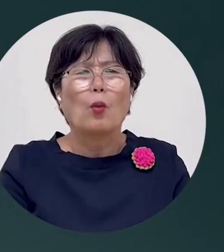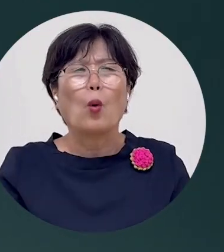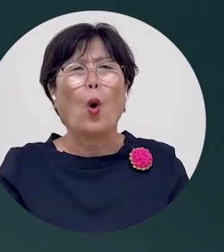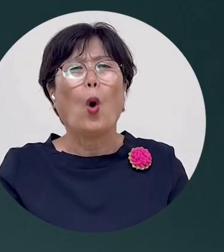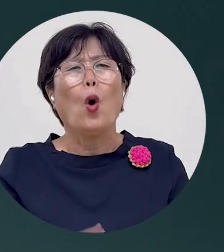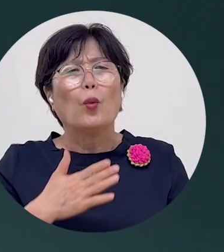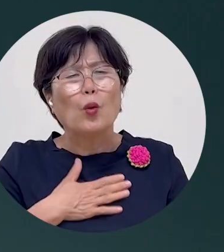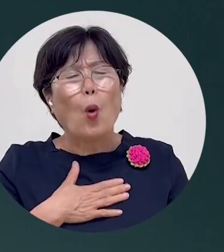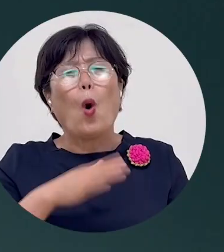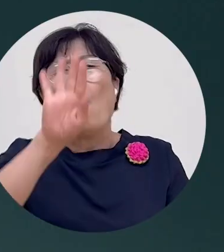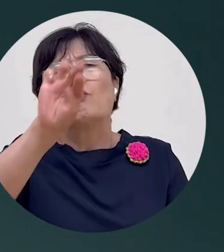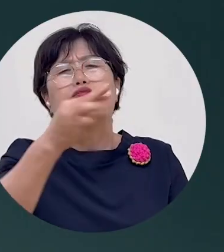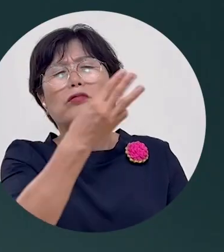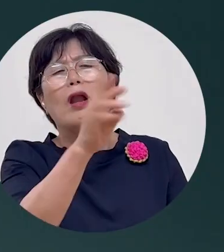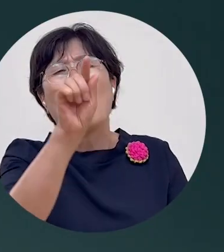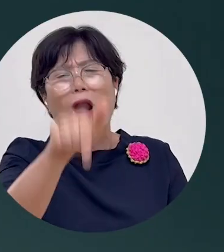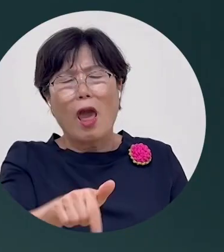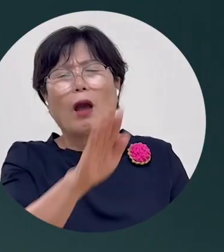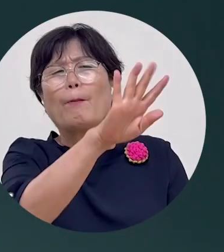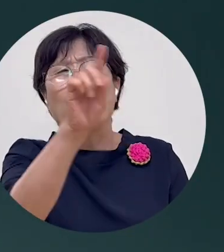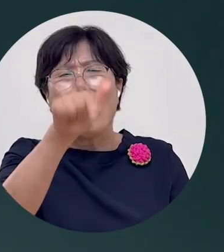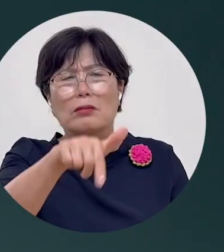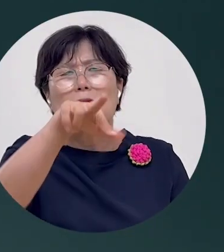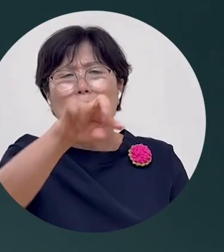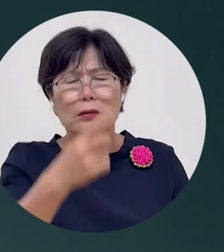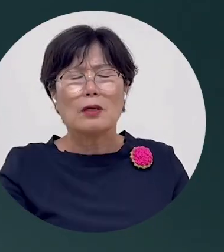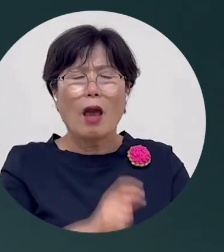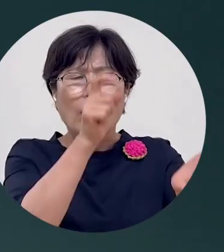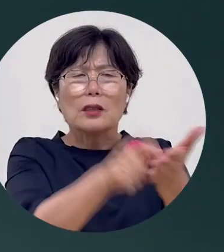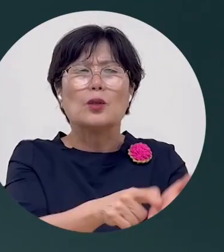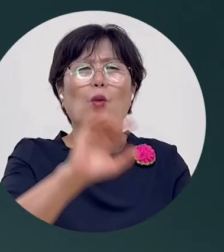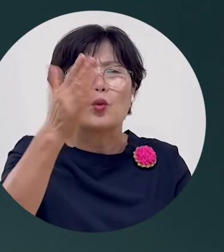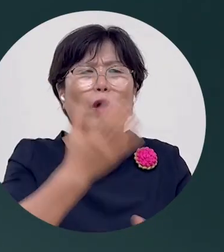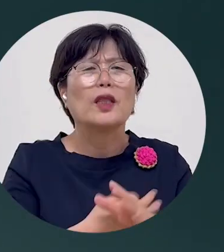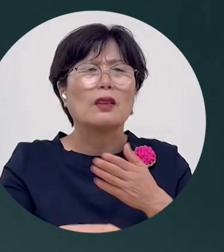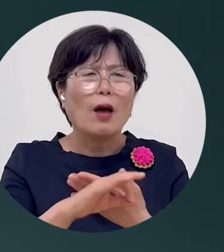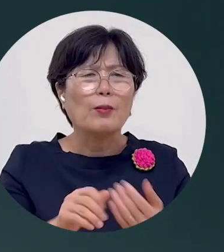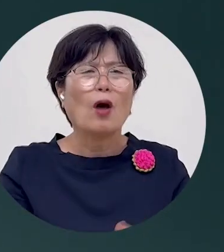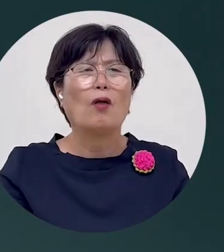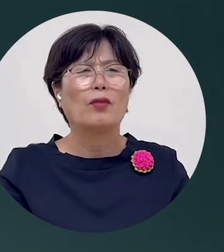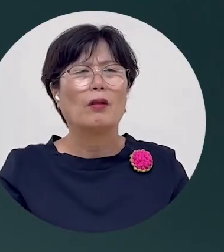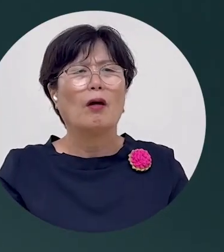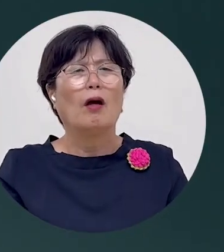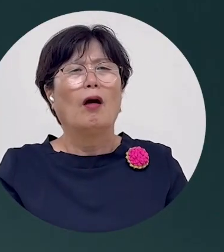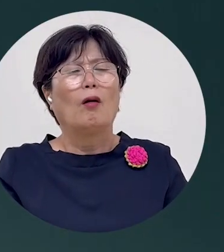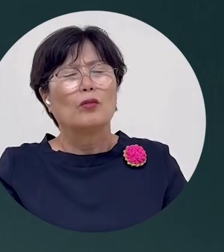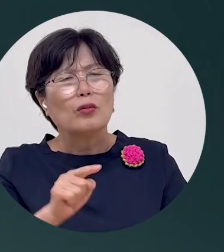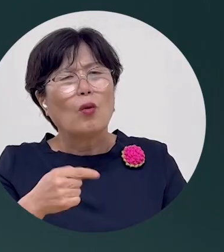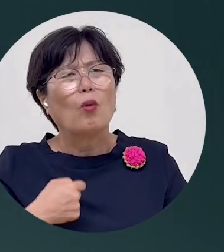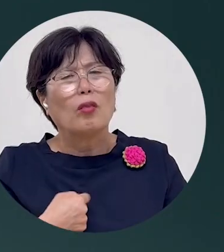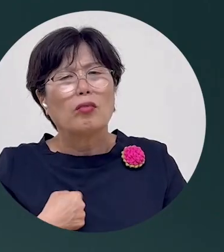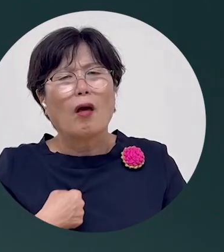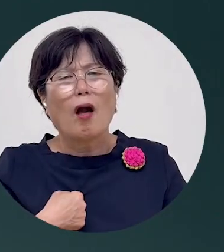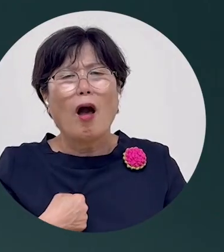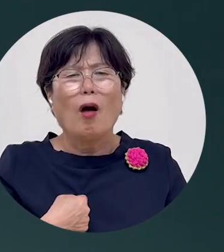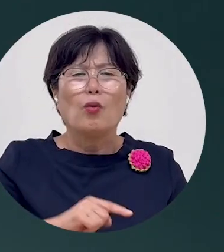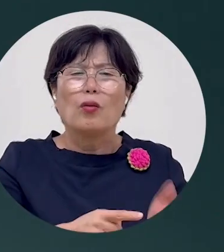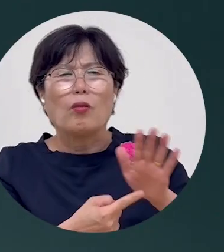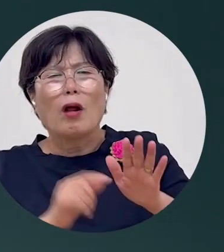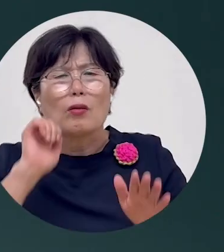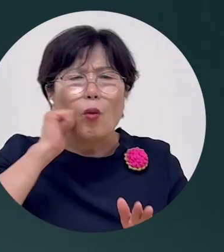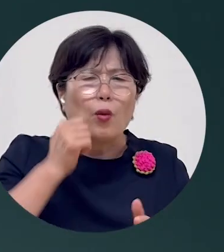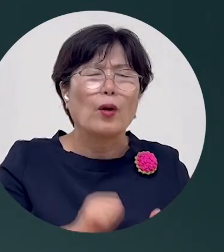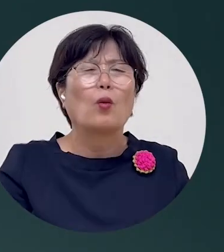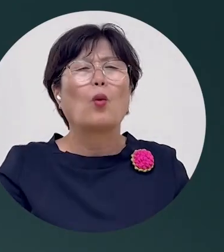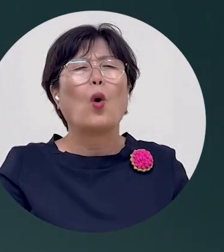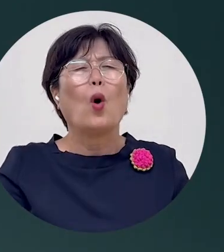발뺌할 수도 없고 의도치 않는 실수도 죄로 몰릴 수 있습니다. 아무리